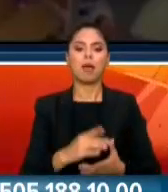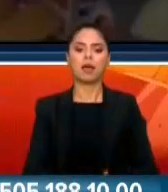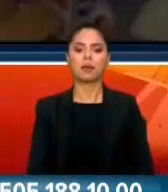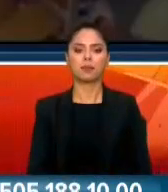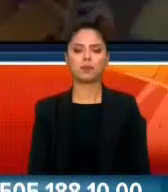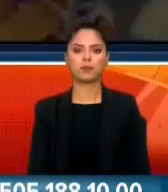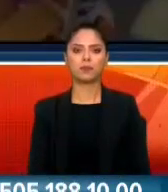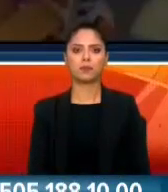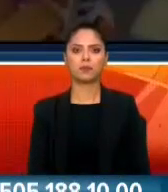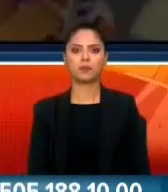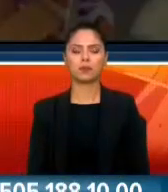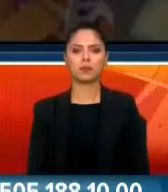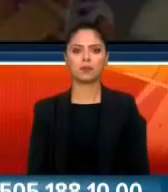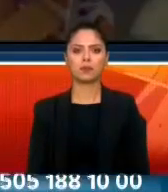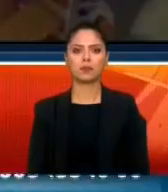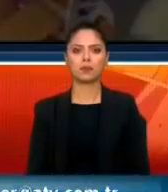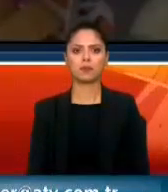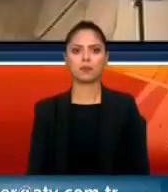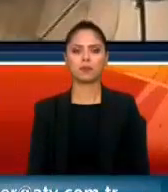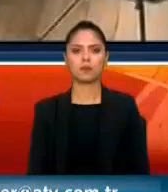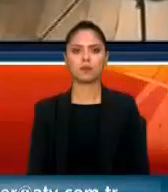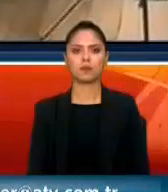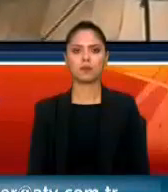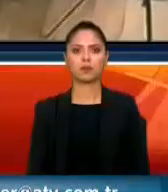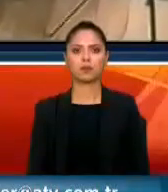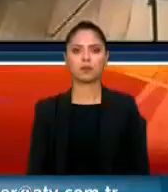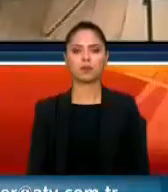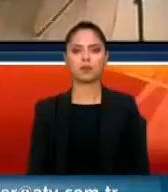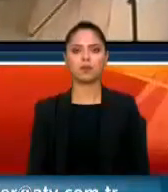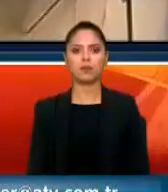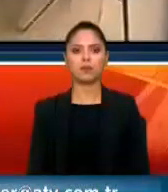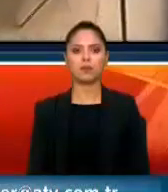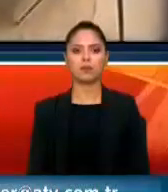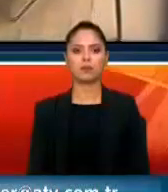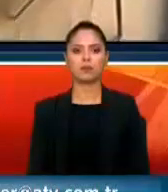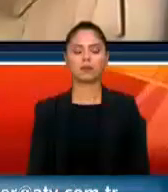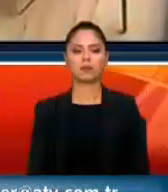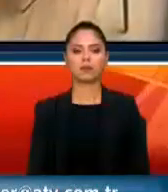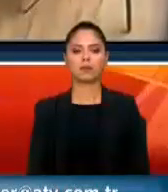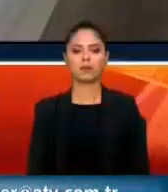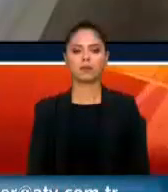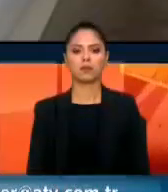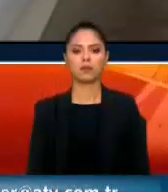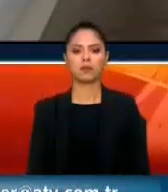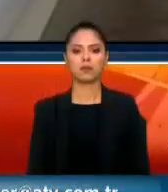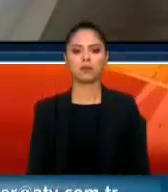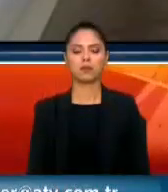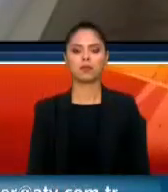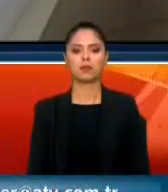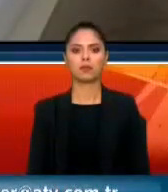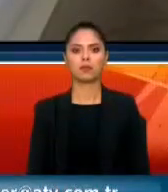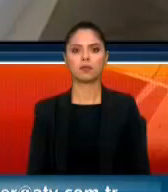günümüze 300'ün üzerinde Akça olmuş o bölgede bir Hareketlilik var bu hareketinde bize of ayın